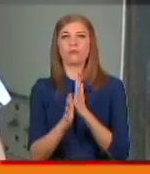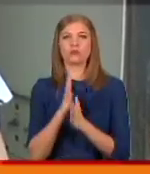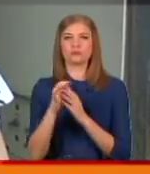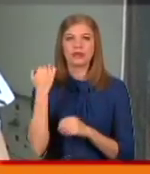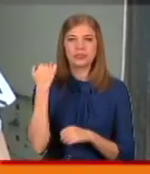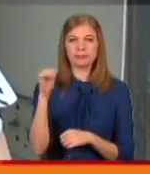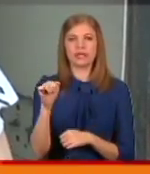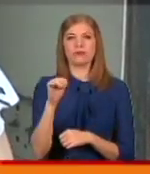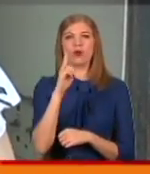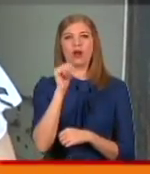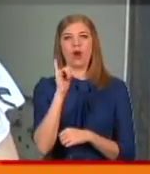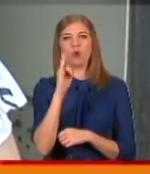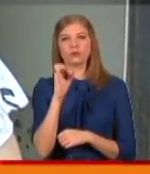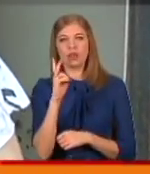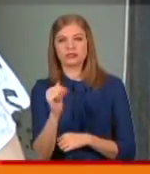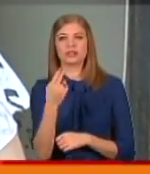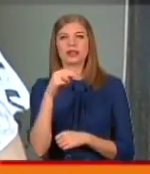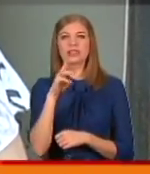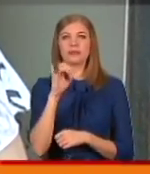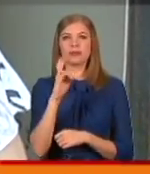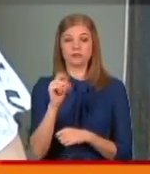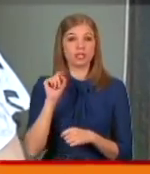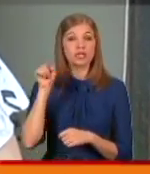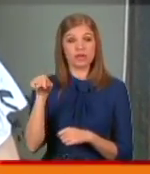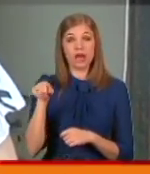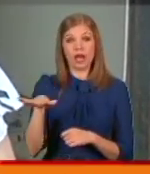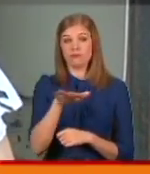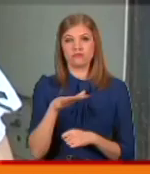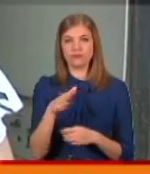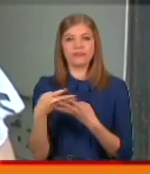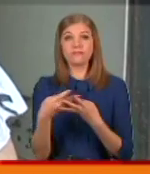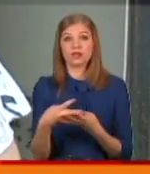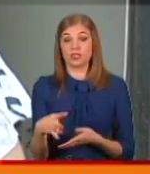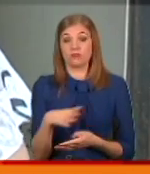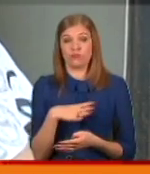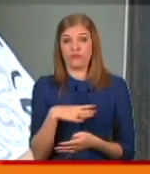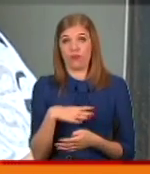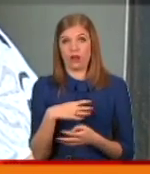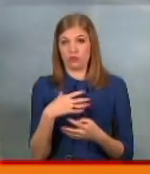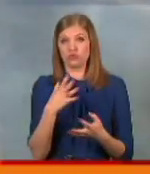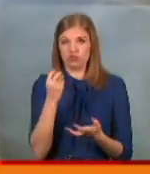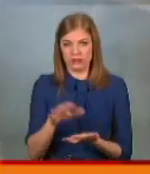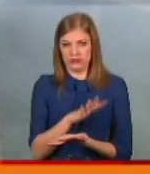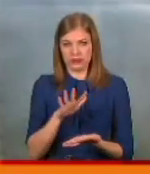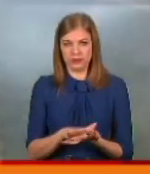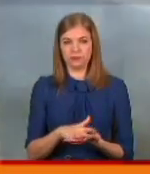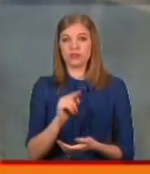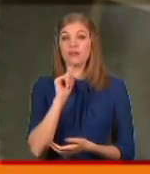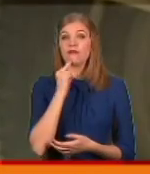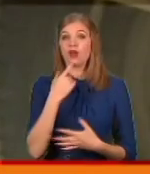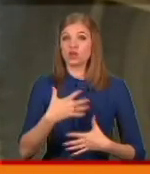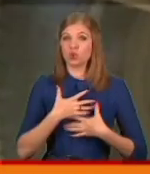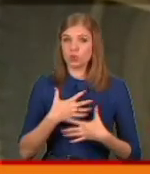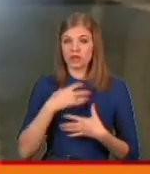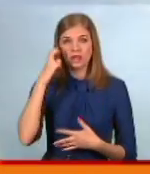Перемоги, Каунас, Кадемівська площа, то там фільтри бувають у рази різніші. Важко